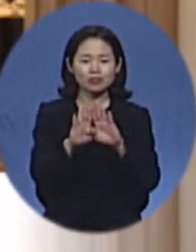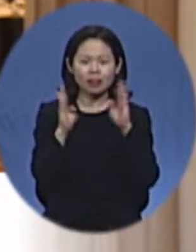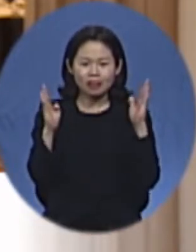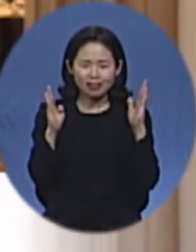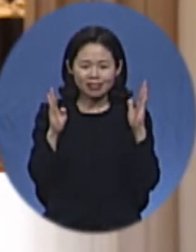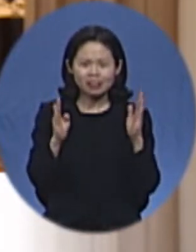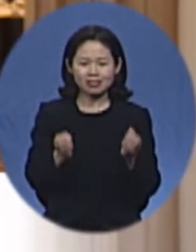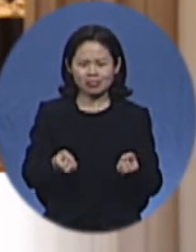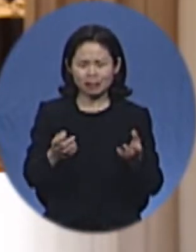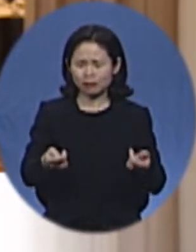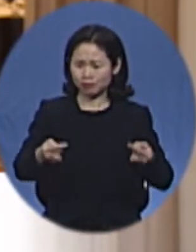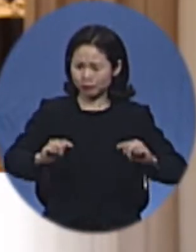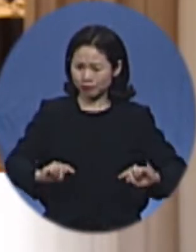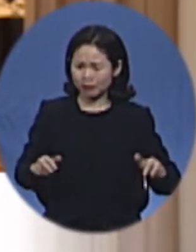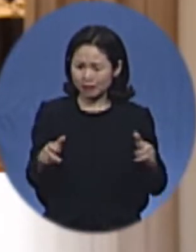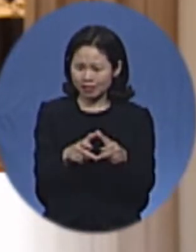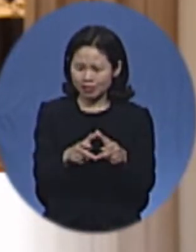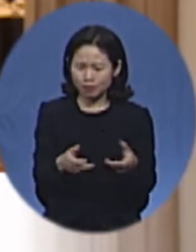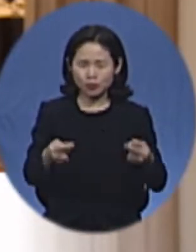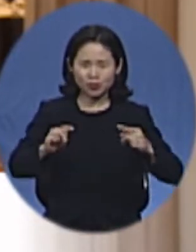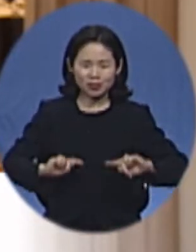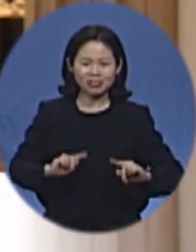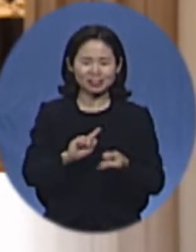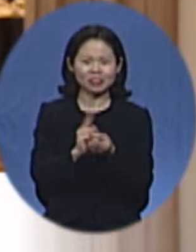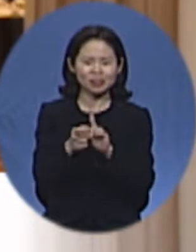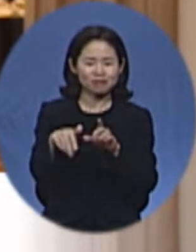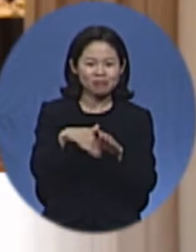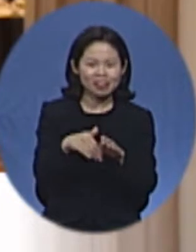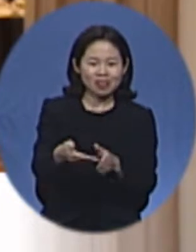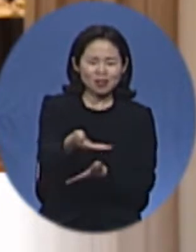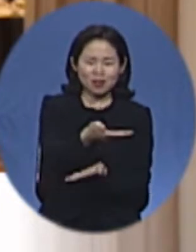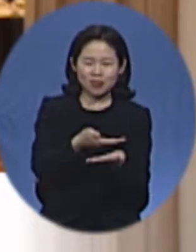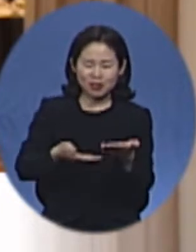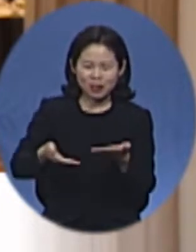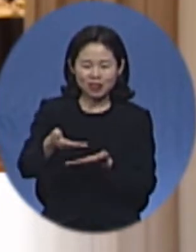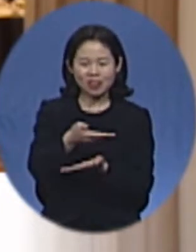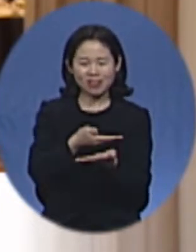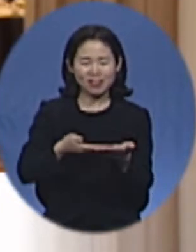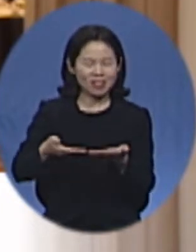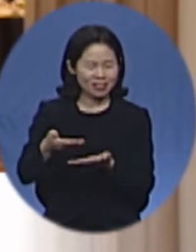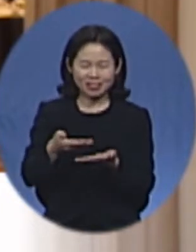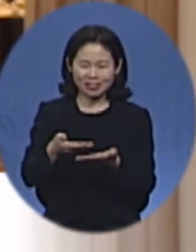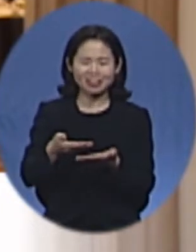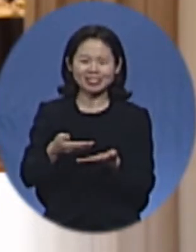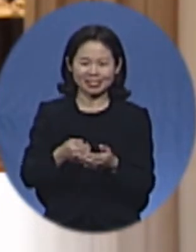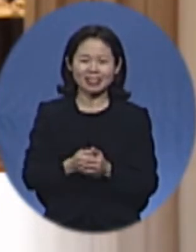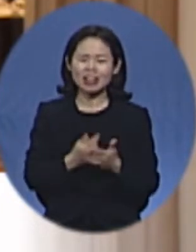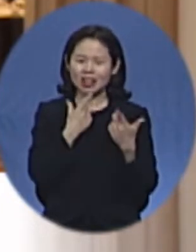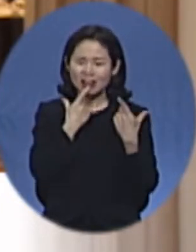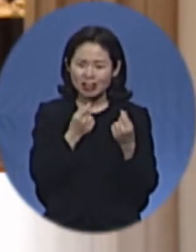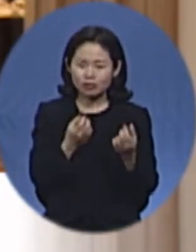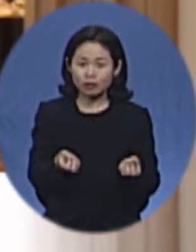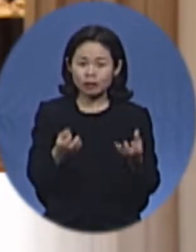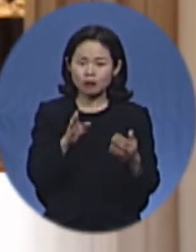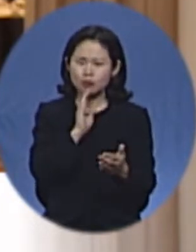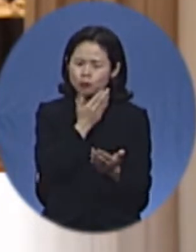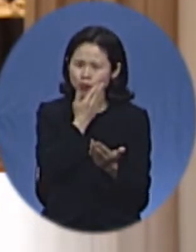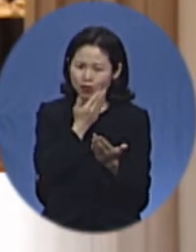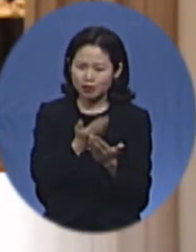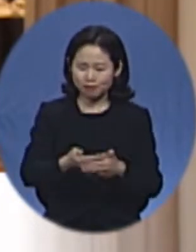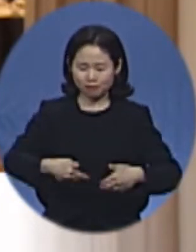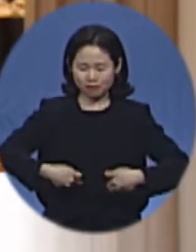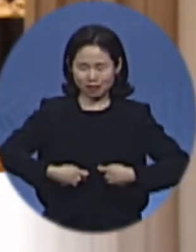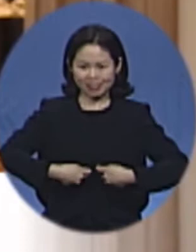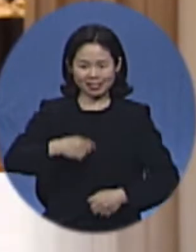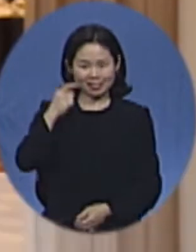많은 장애인이 모여 서로의 문화를 공유하고 나누는 시간이 마련됐습니다. 이런 축제는 정말 중요하고